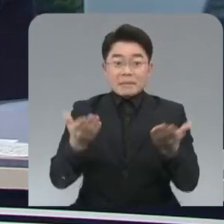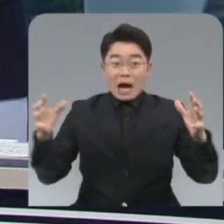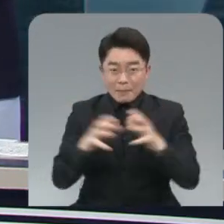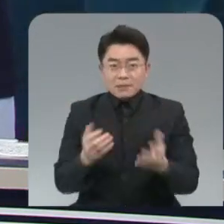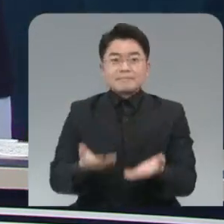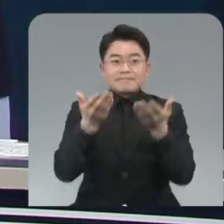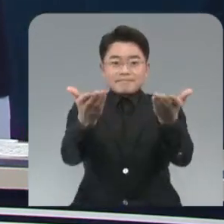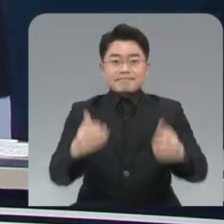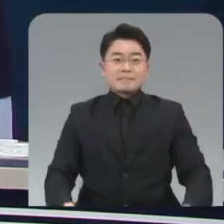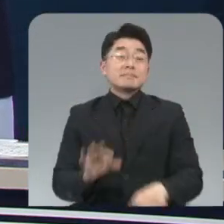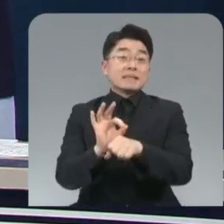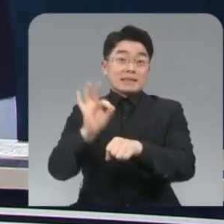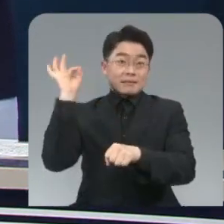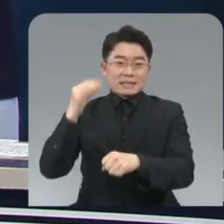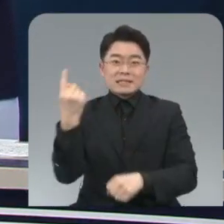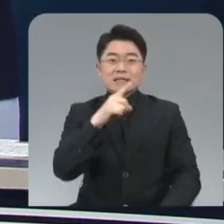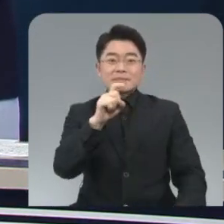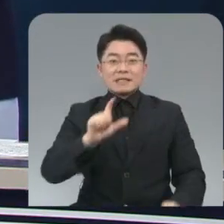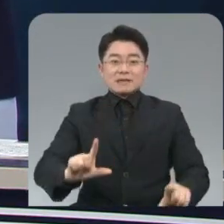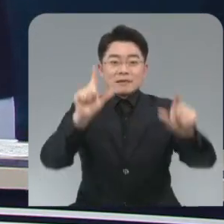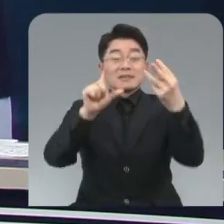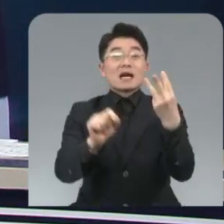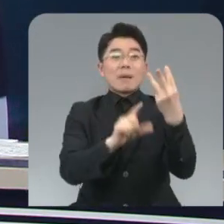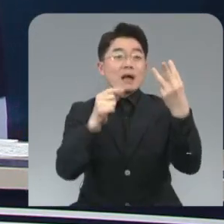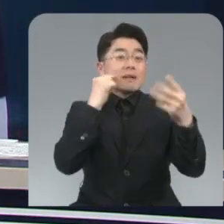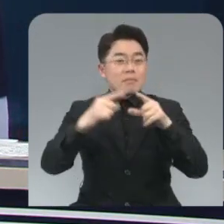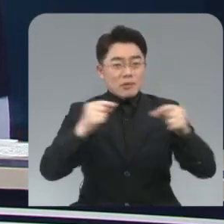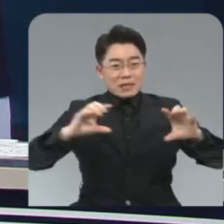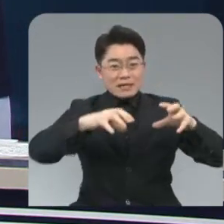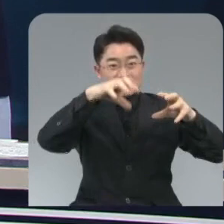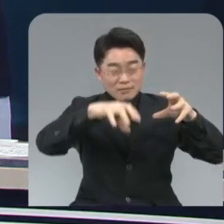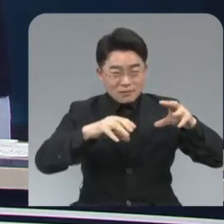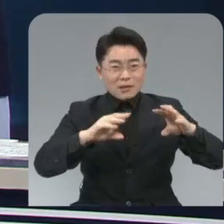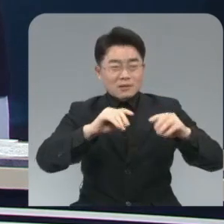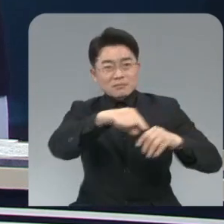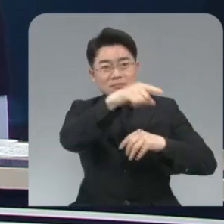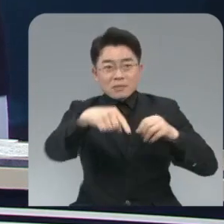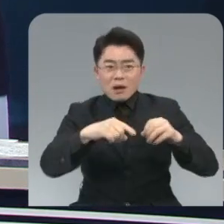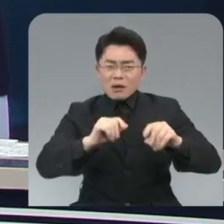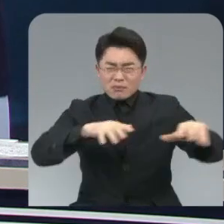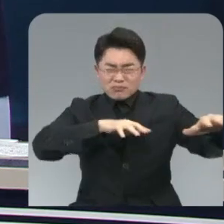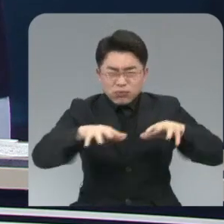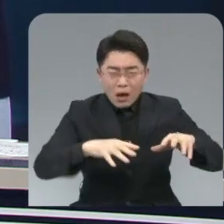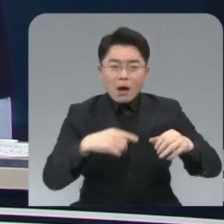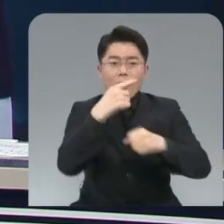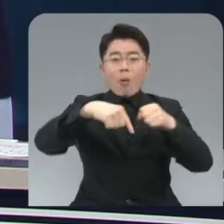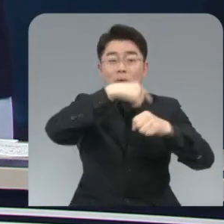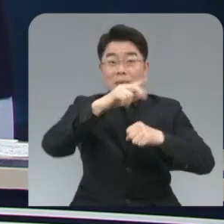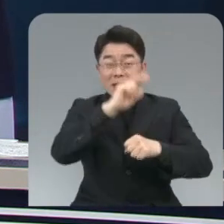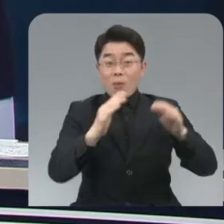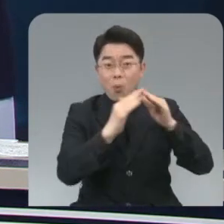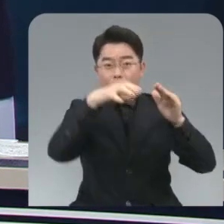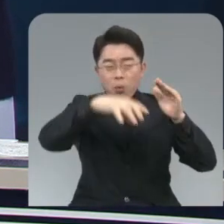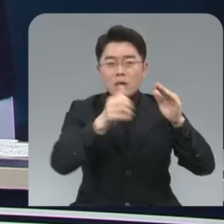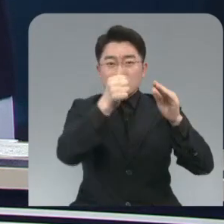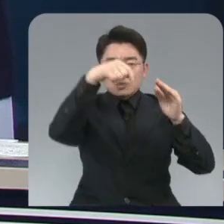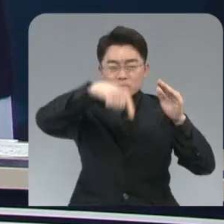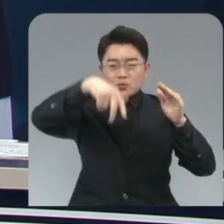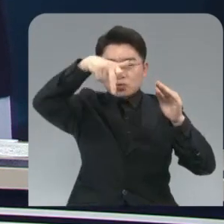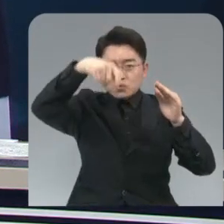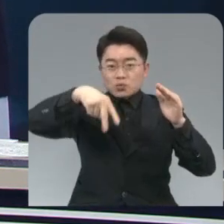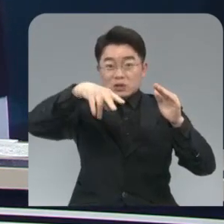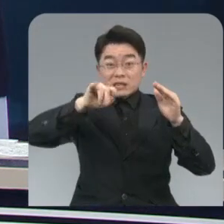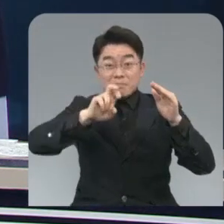10년 전 2011년 3월 동일본 대지진으로 후쿠시마 원전이 폭발했습니다. 원전 인구는 사람이 살지 못하게